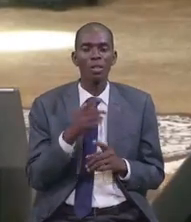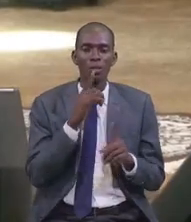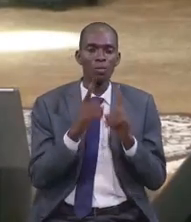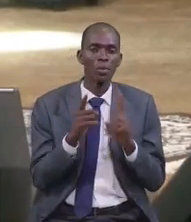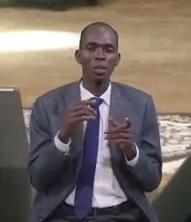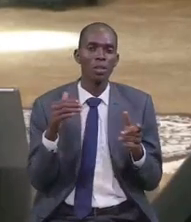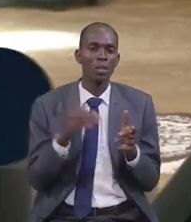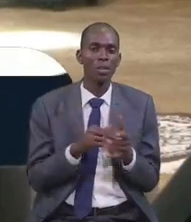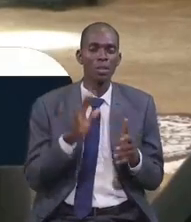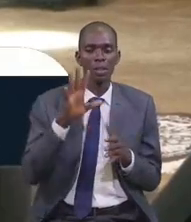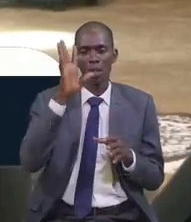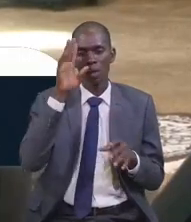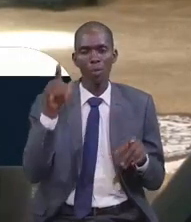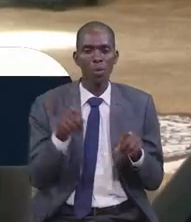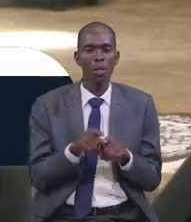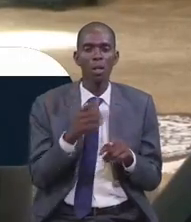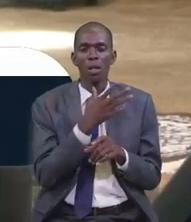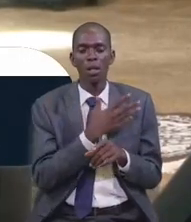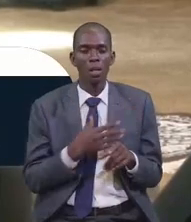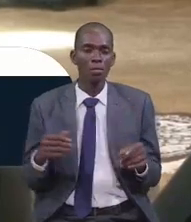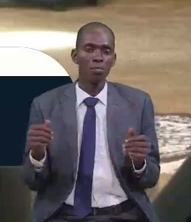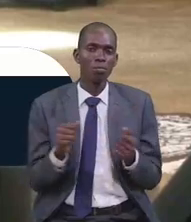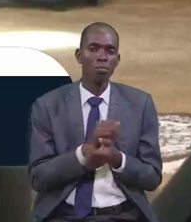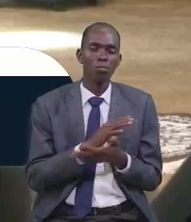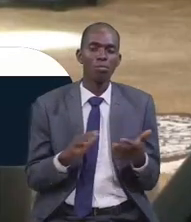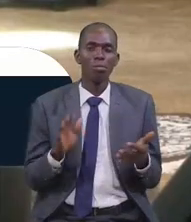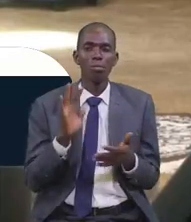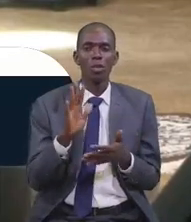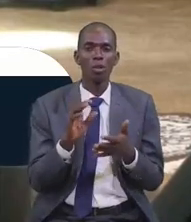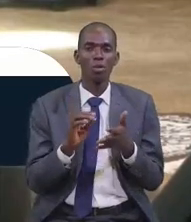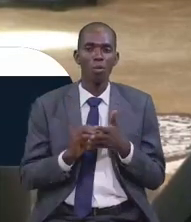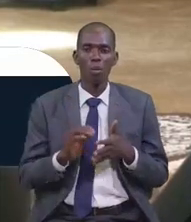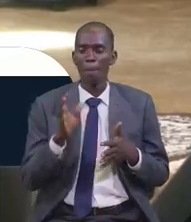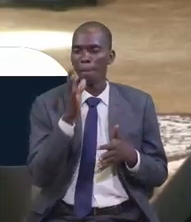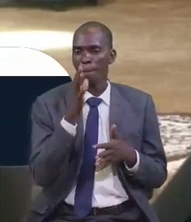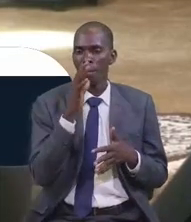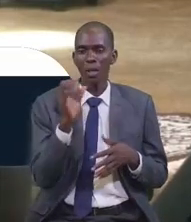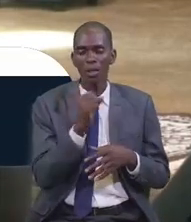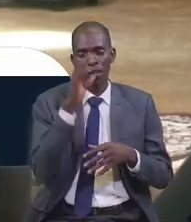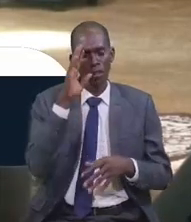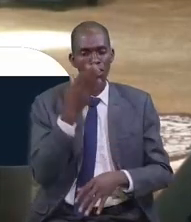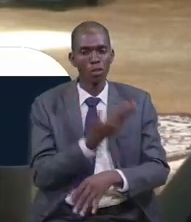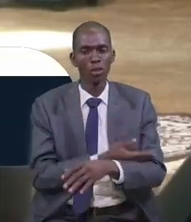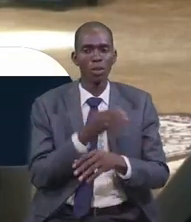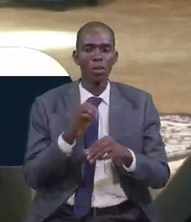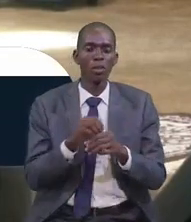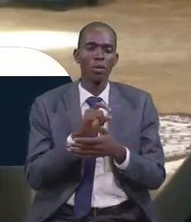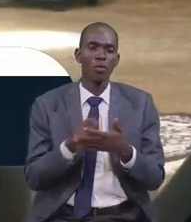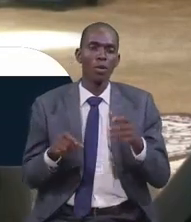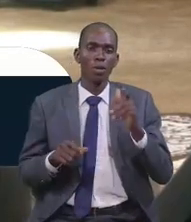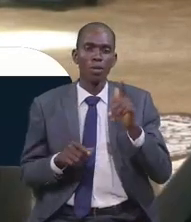Tu diffames le fils de ta mère. Verset 21.